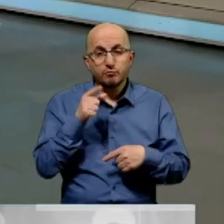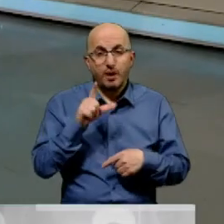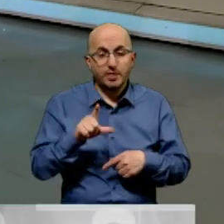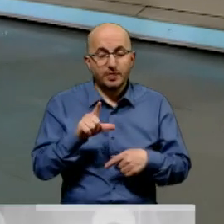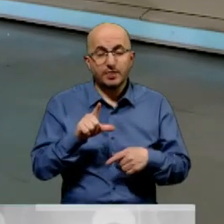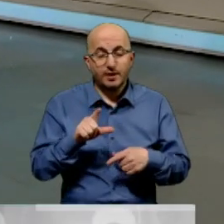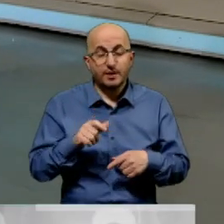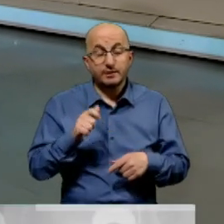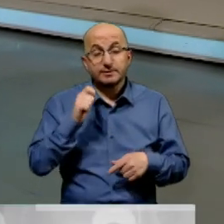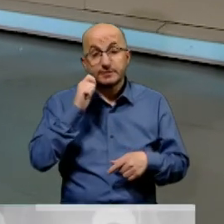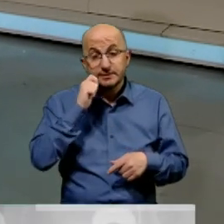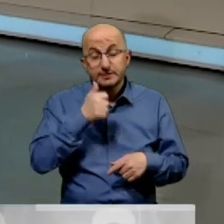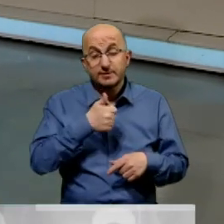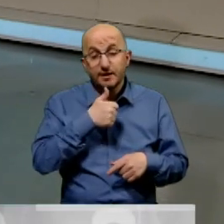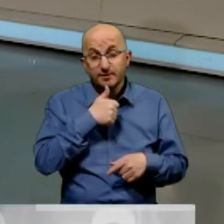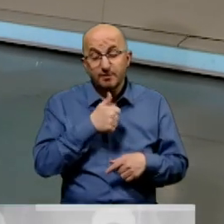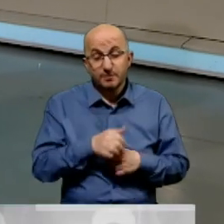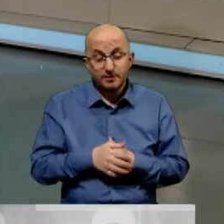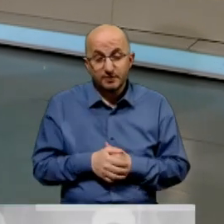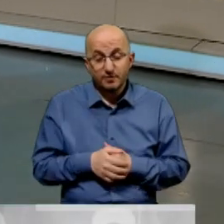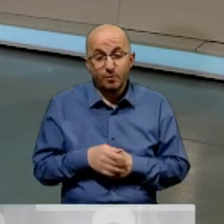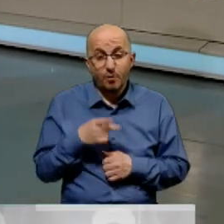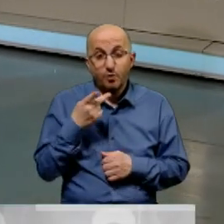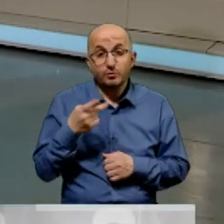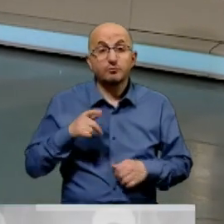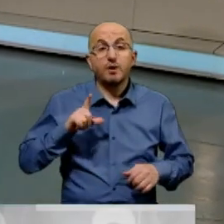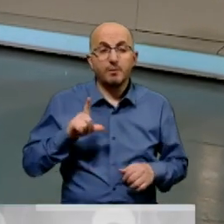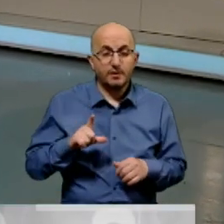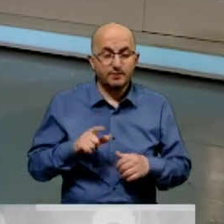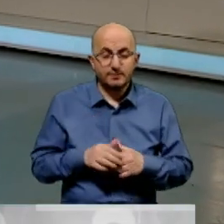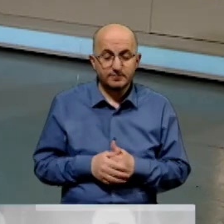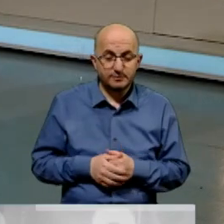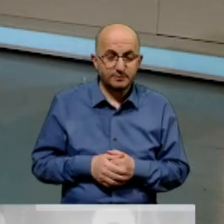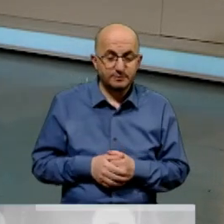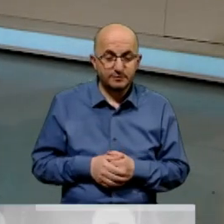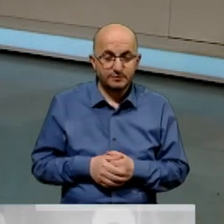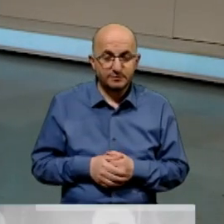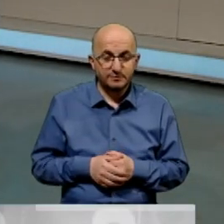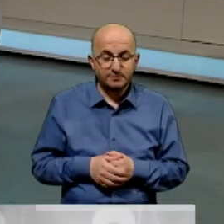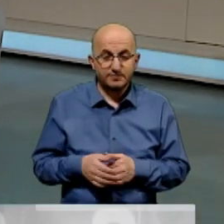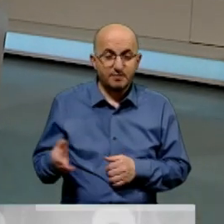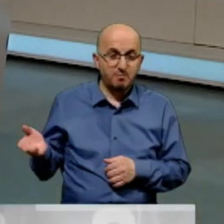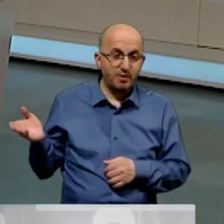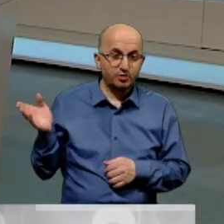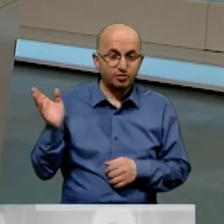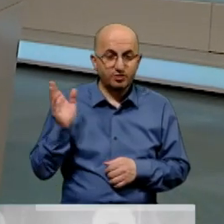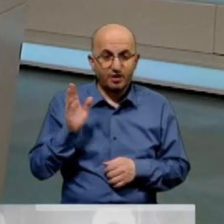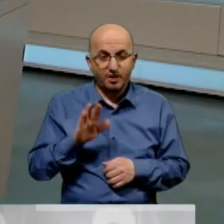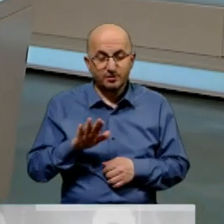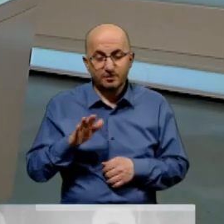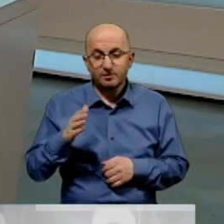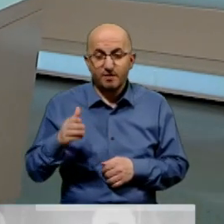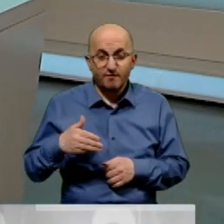din adamı suretinde konuşmamalı başka şekli şekilde